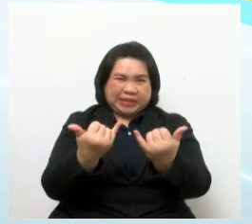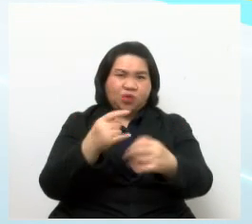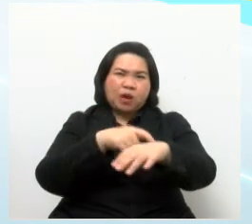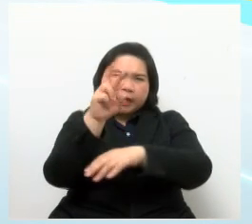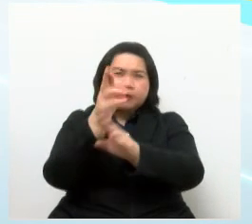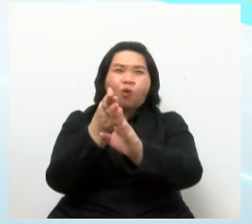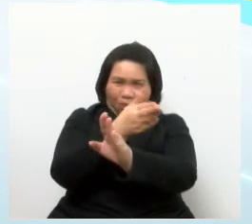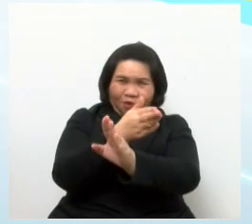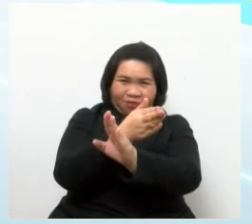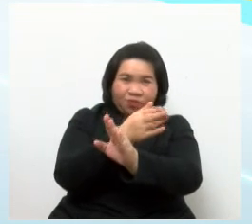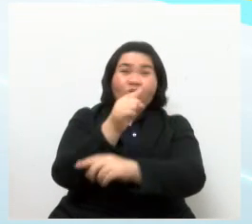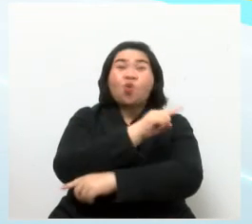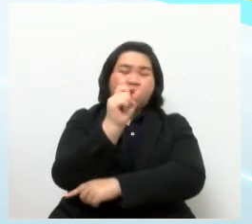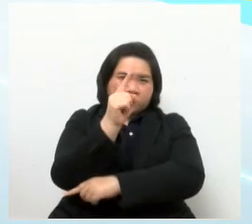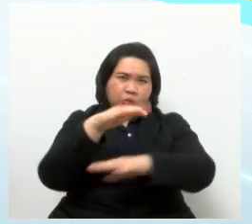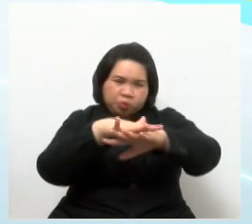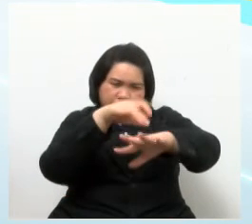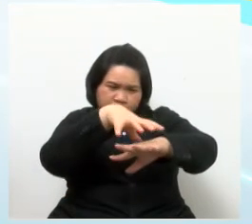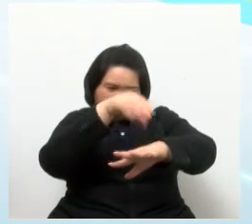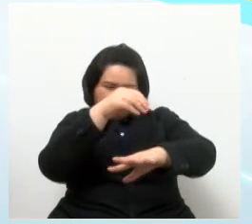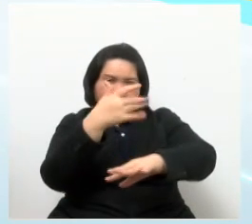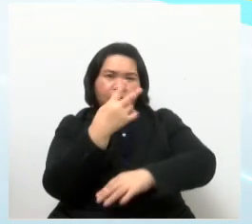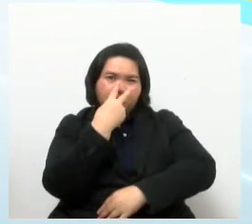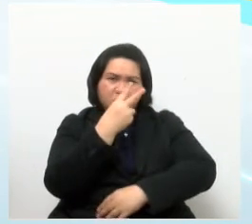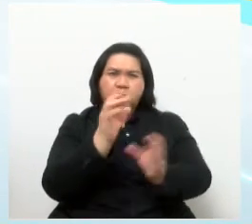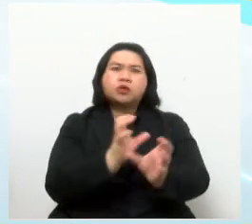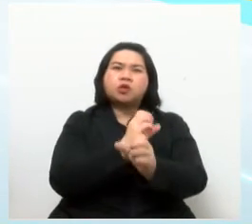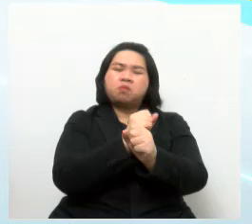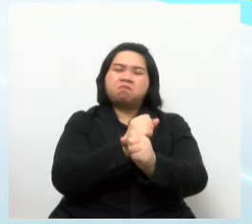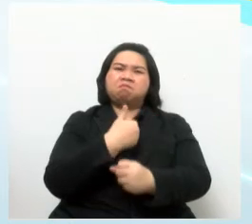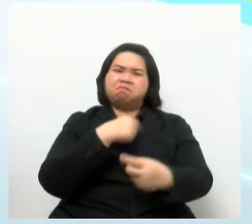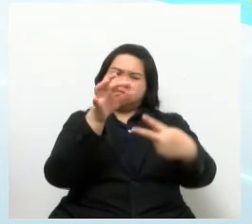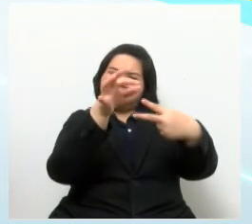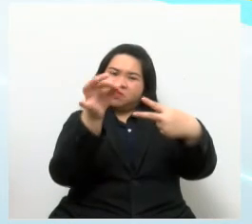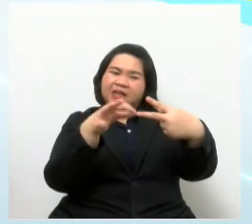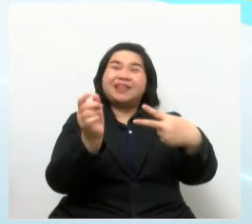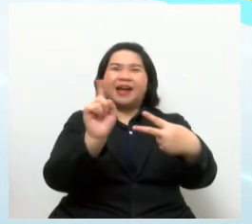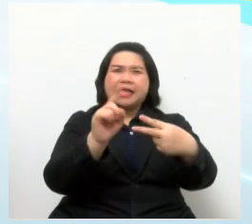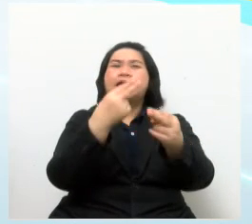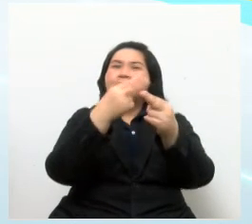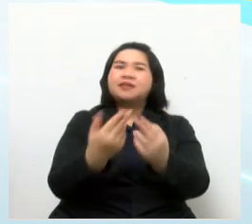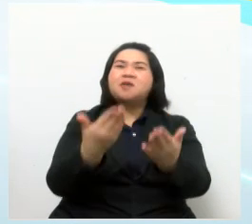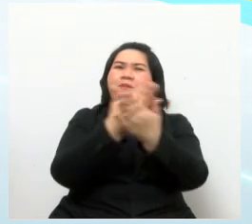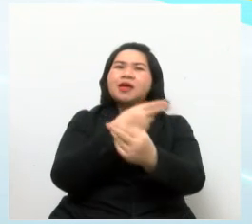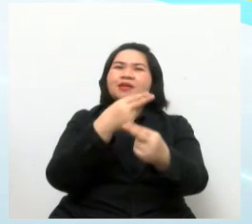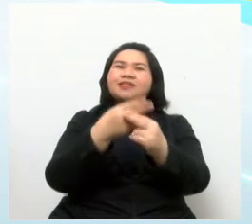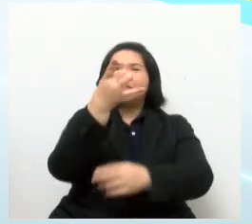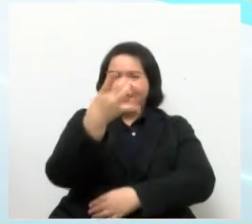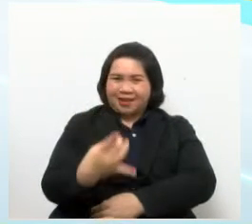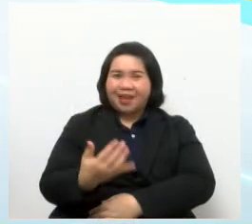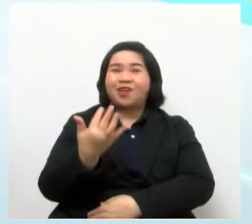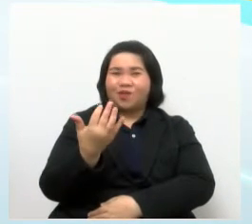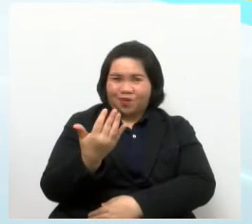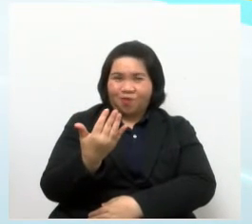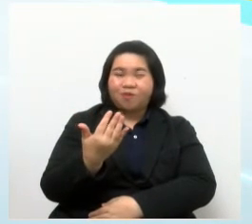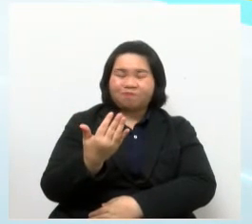ะวันศุกร์นี้ก่อนเที่ยงเนี่ยเราจะสรุปผลแล้วได้ทราบกันแล้วนะคะว่ารายการของเราจะปรับเปลี่ยนชื่อเป็นชื่อรายการอะไรนะคะ